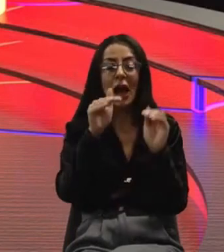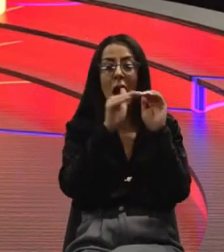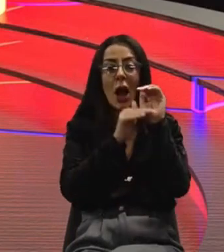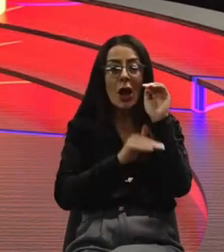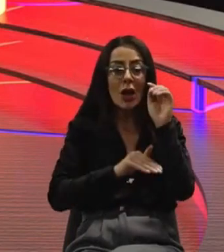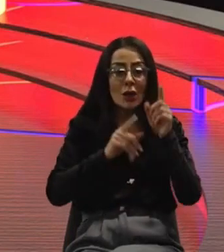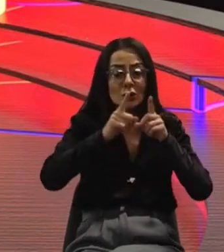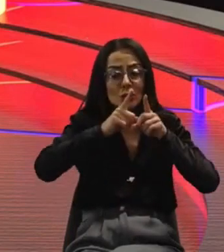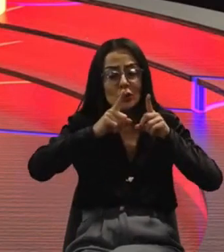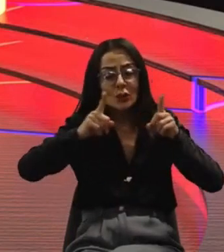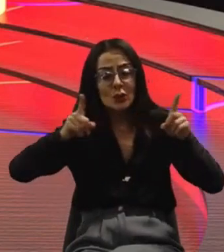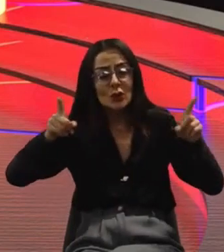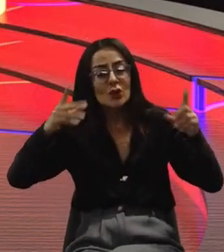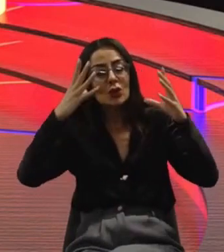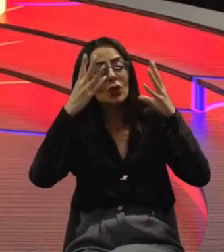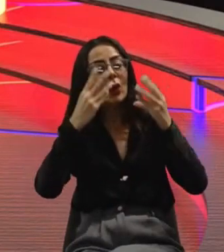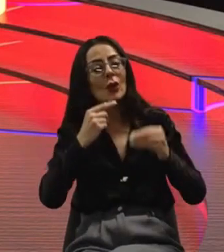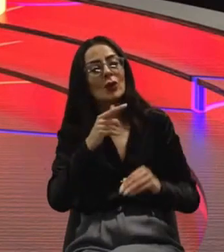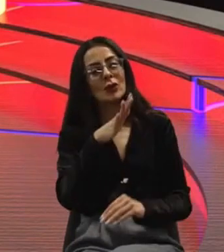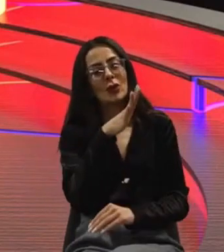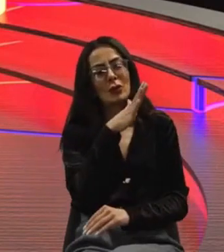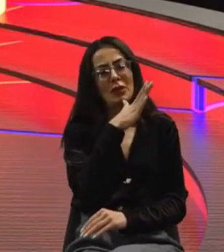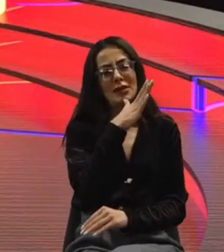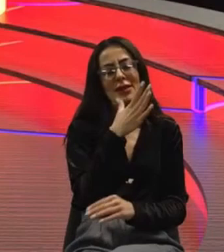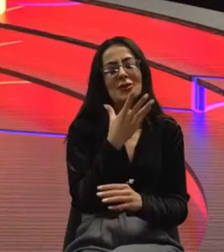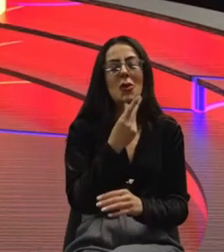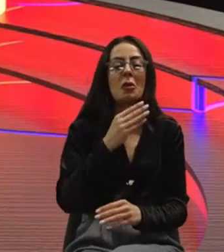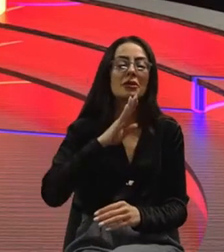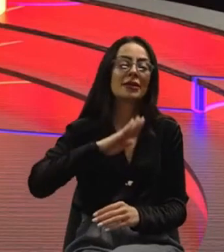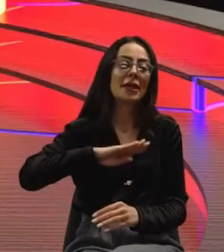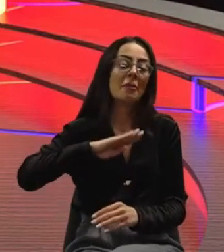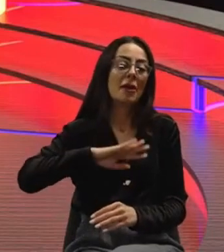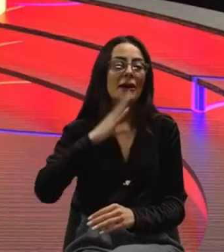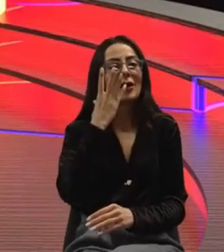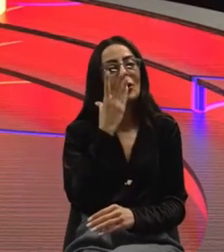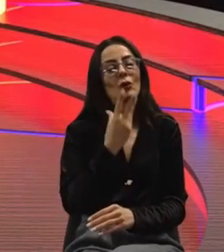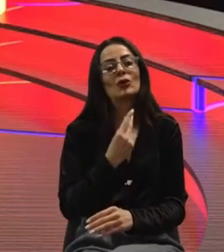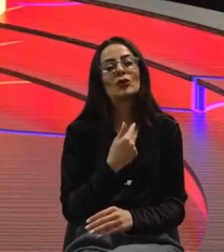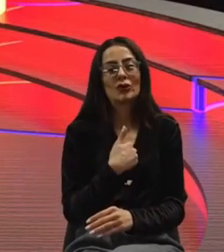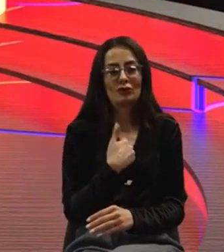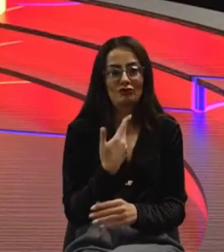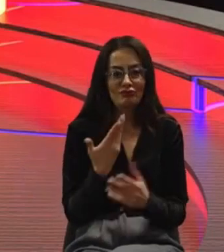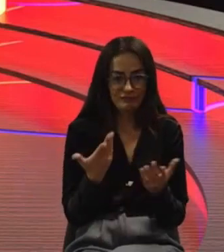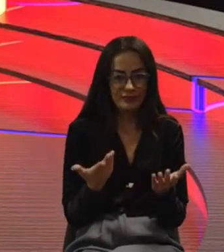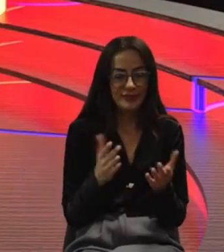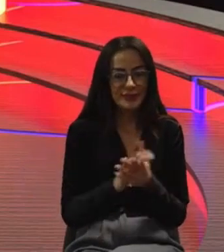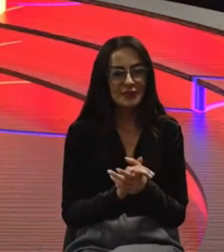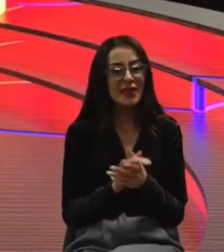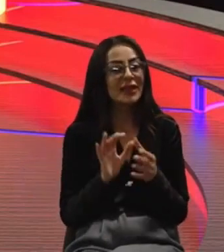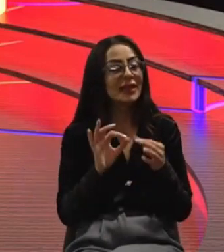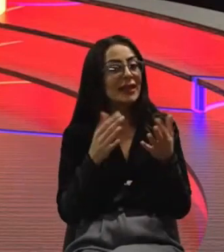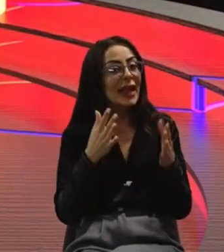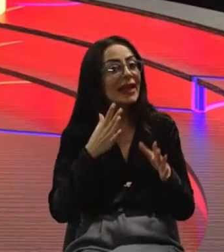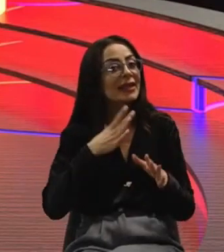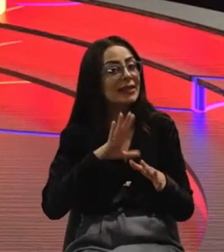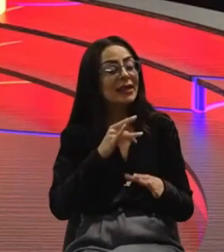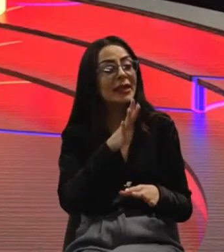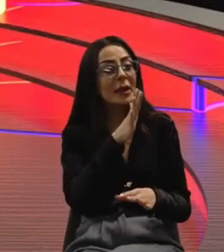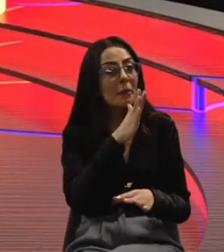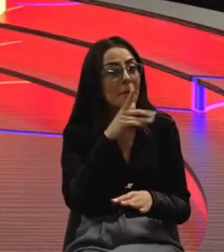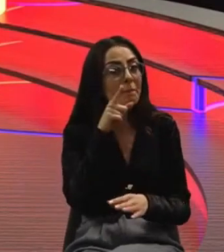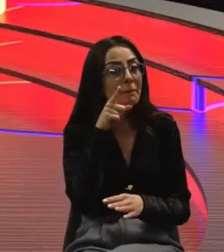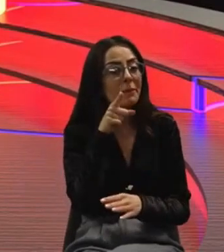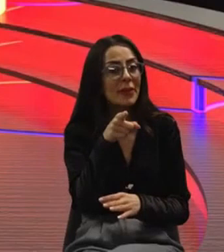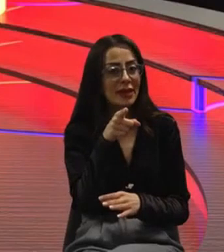çok daha sabırlı olurdum birçok konuda ve dolayısıyla ne istediğini biliyor olmak